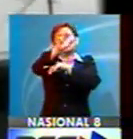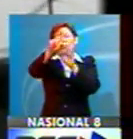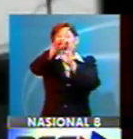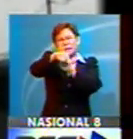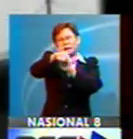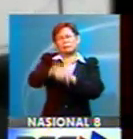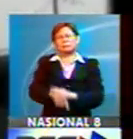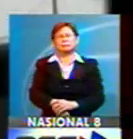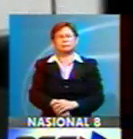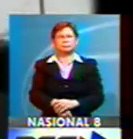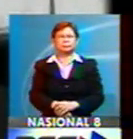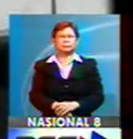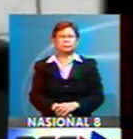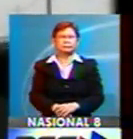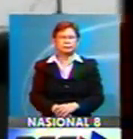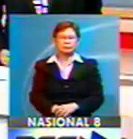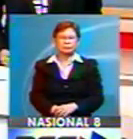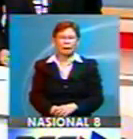minit.